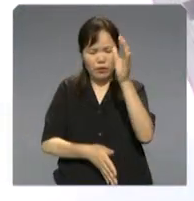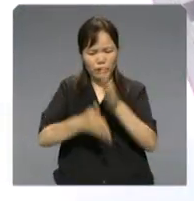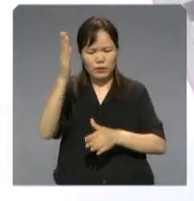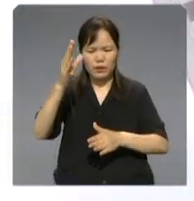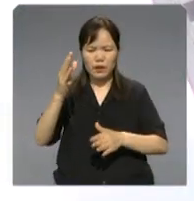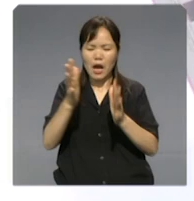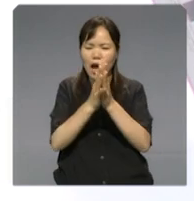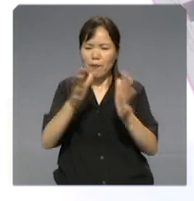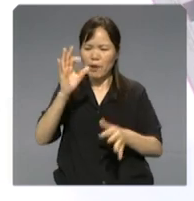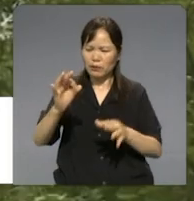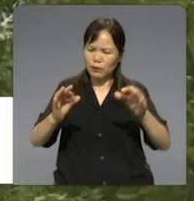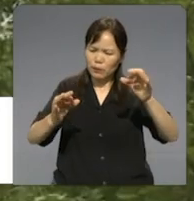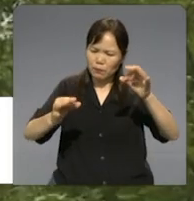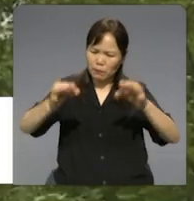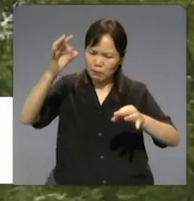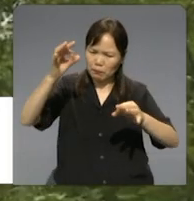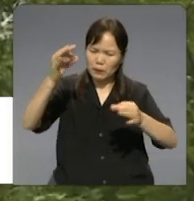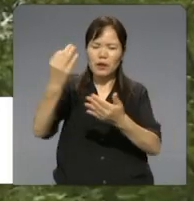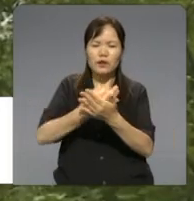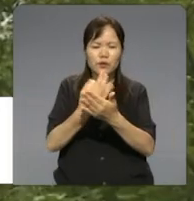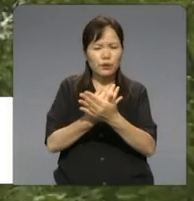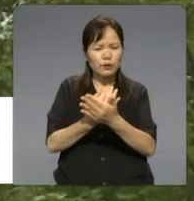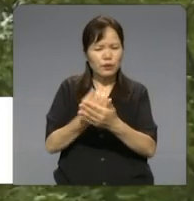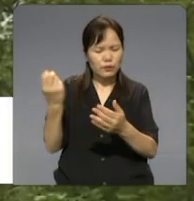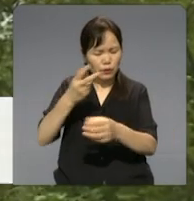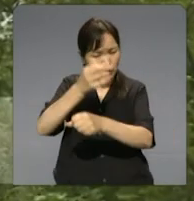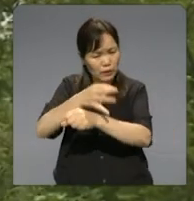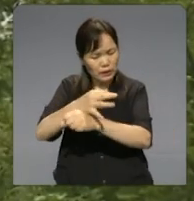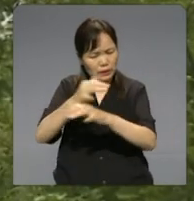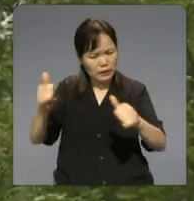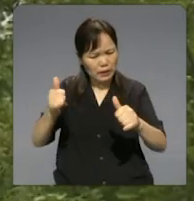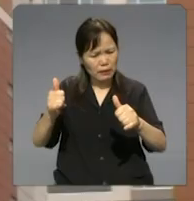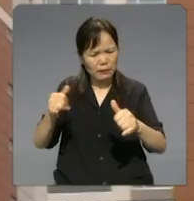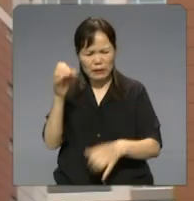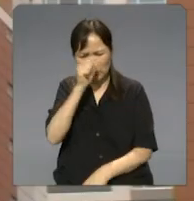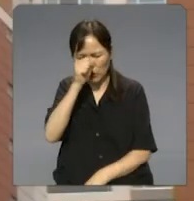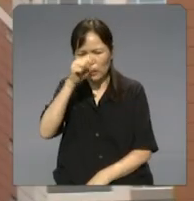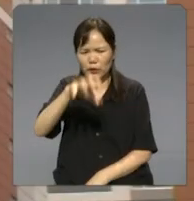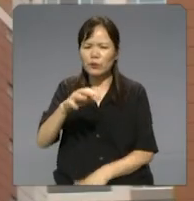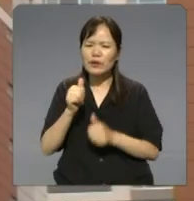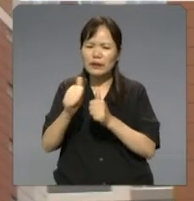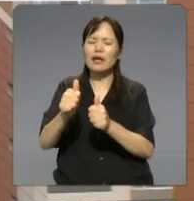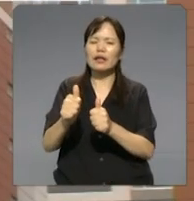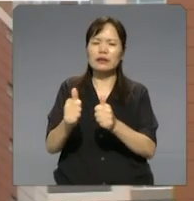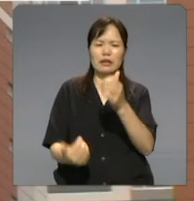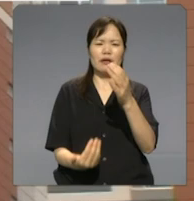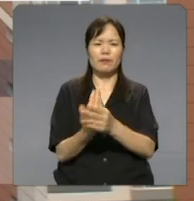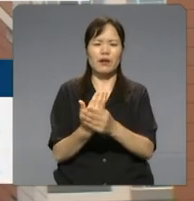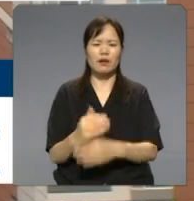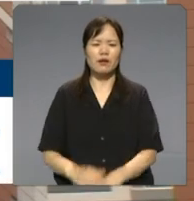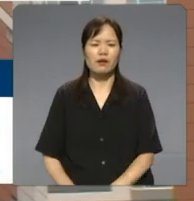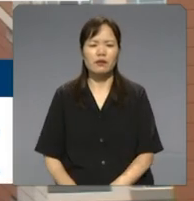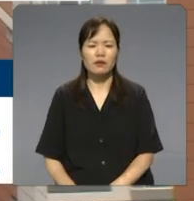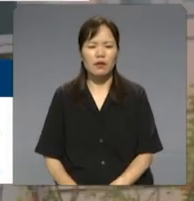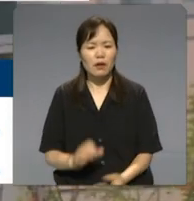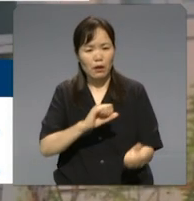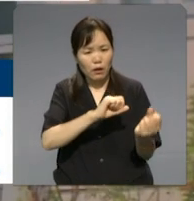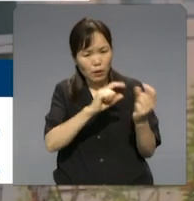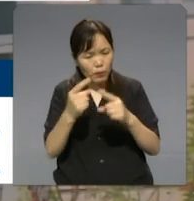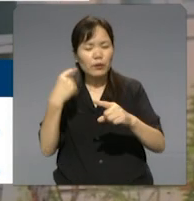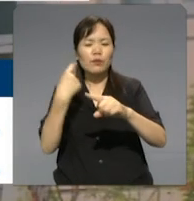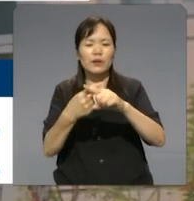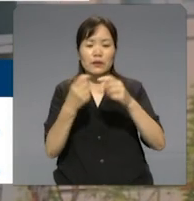가격 차이가 소득 격차와 구매자의 선호도로 인해 발생한다고 보고 있습니다. 목소리를 나타낼 때에도 역시